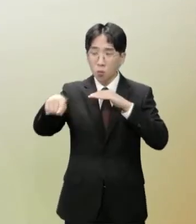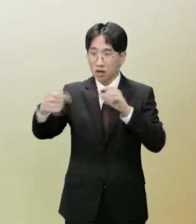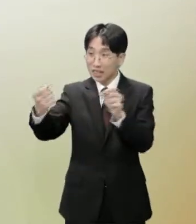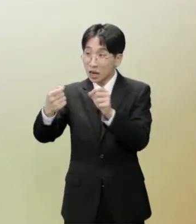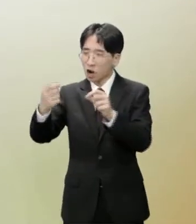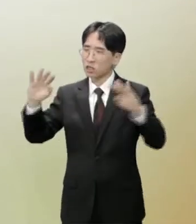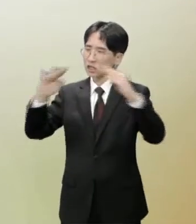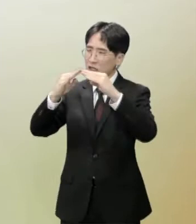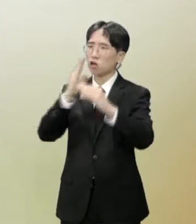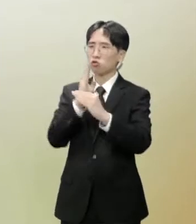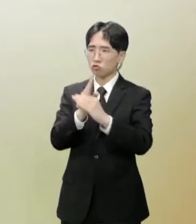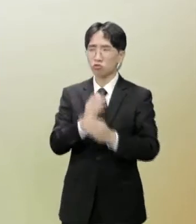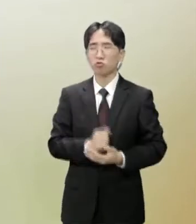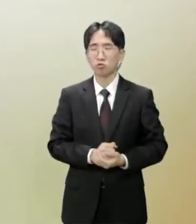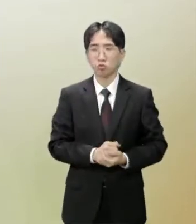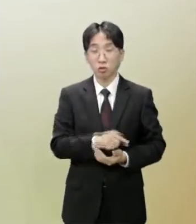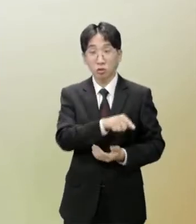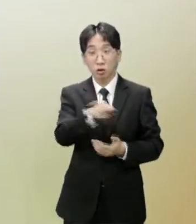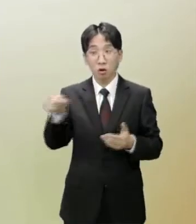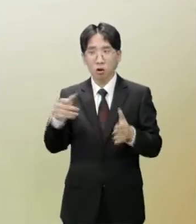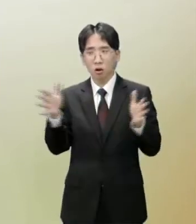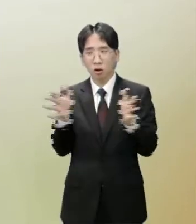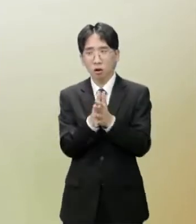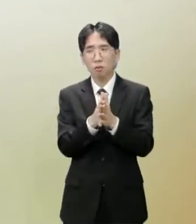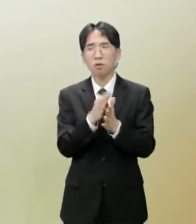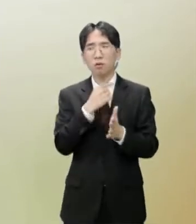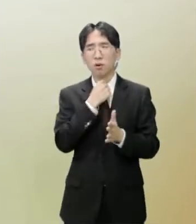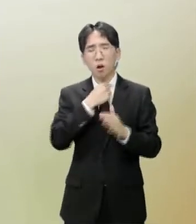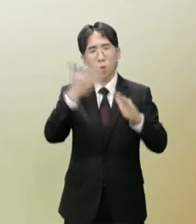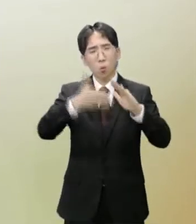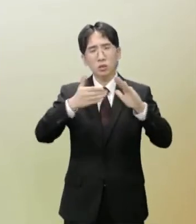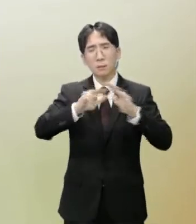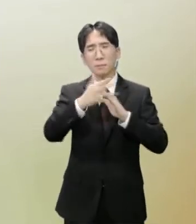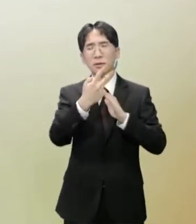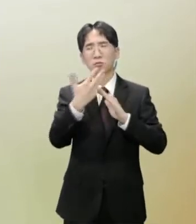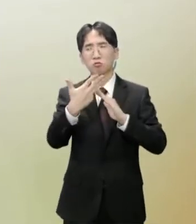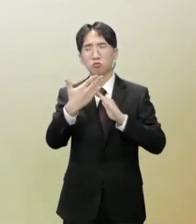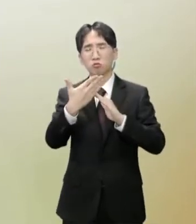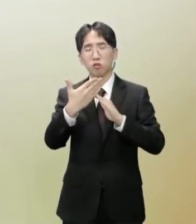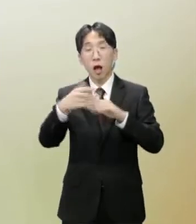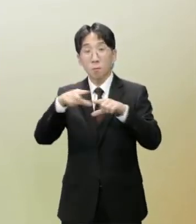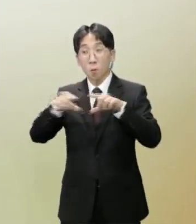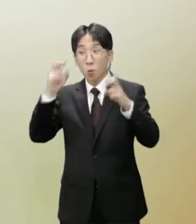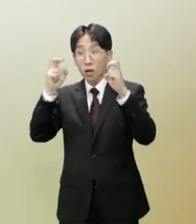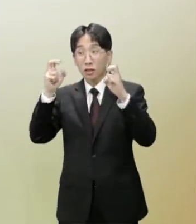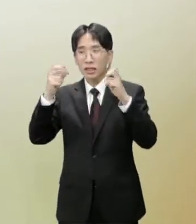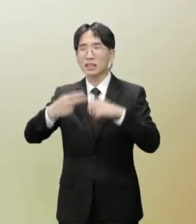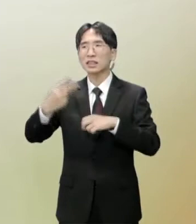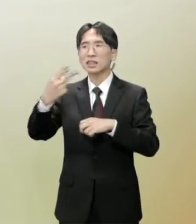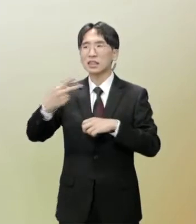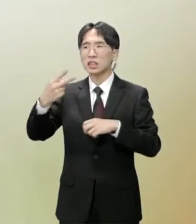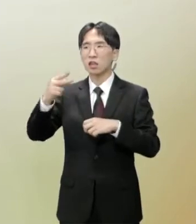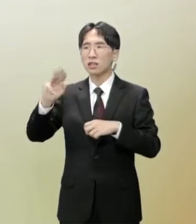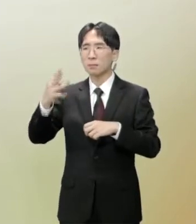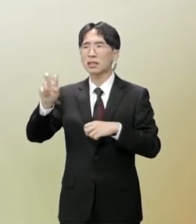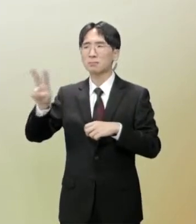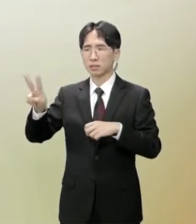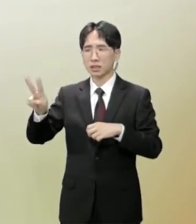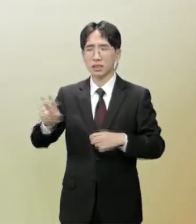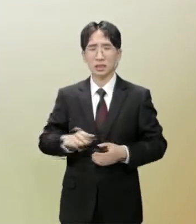확정된다면 공공임대 820여 세대, 민간임대 2,300여 세대 등 물량은 총 3,000 세대가